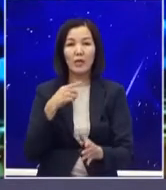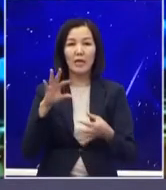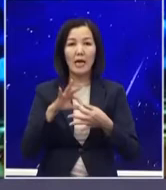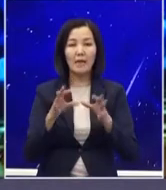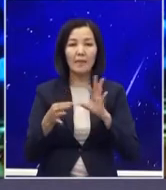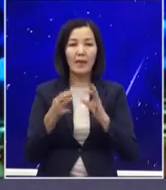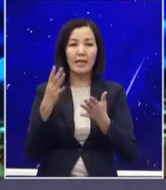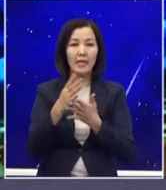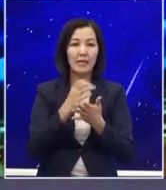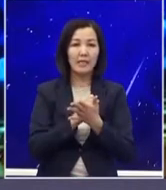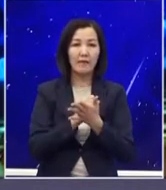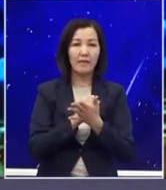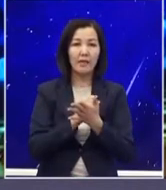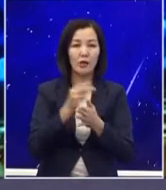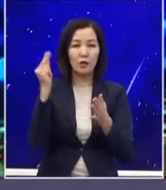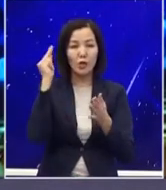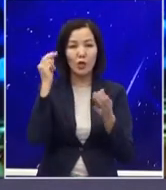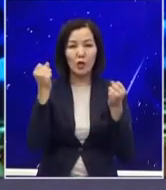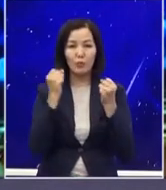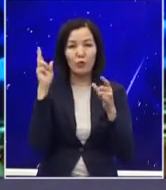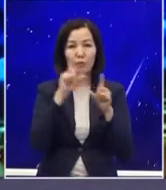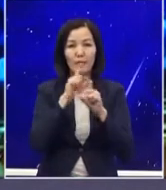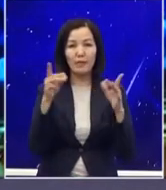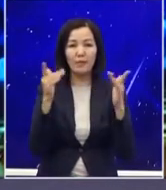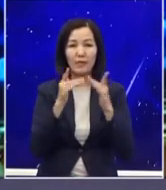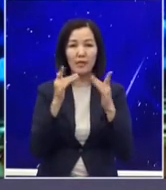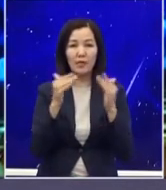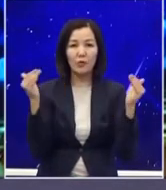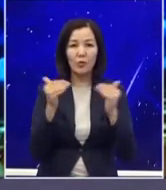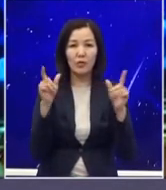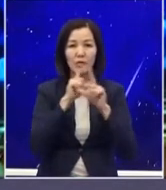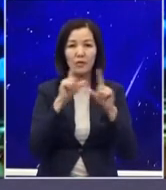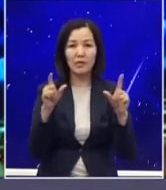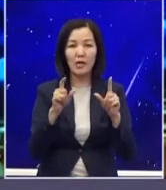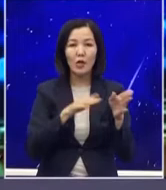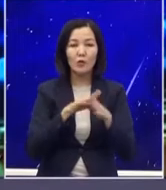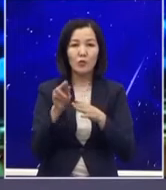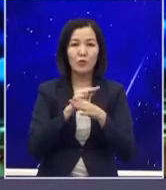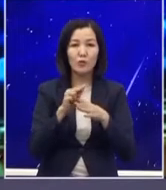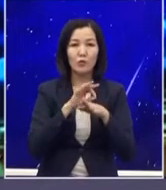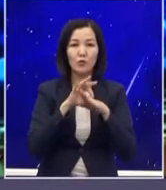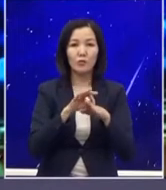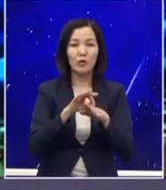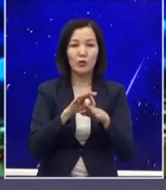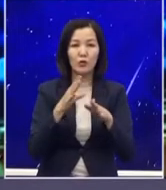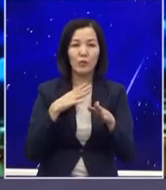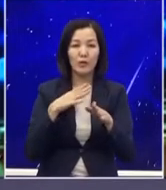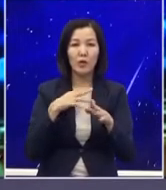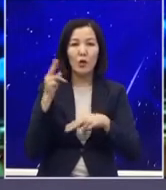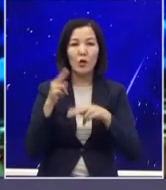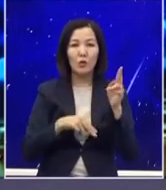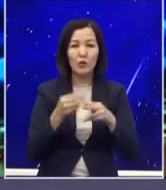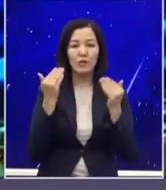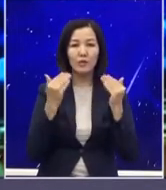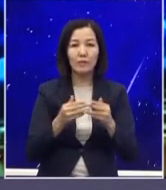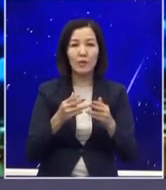Талдықорғандағы олимпиадалық резервтегі мамандандырылған спорт мектеп-интернаты колледжінің ғимаратында күрделі жөндеу жұмыстары жүріп жатыр.